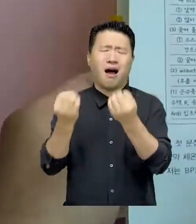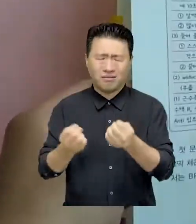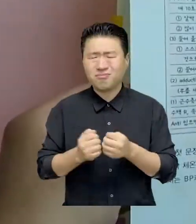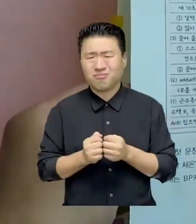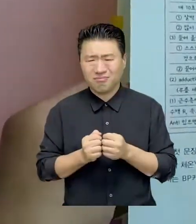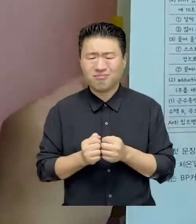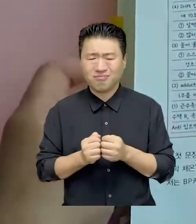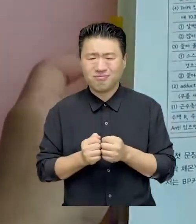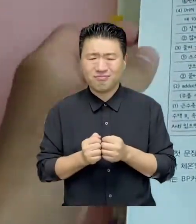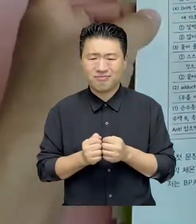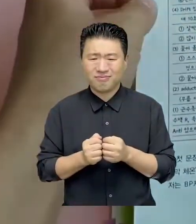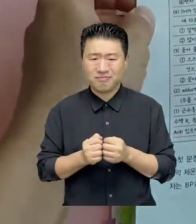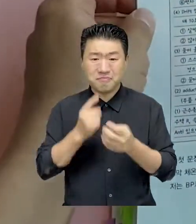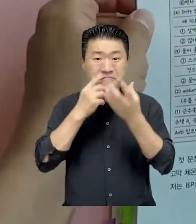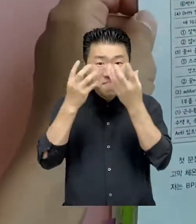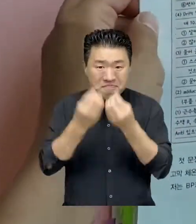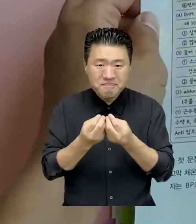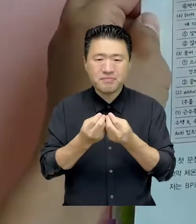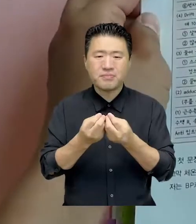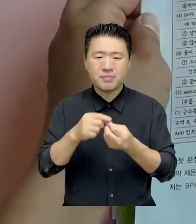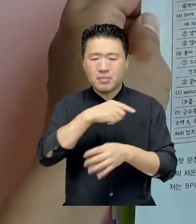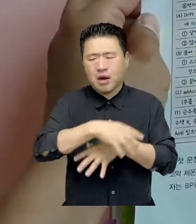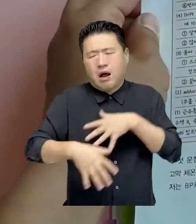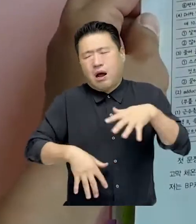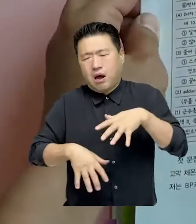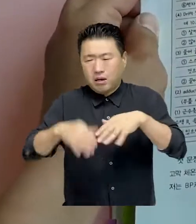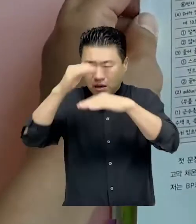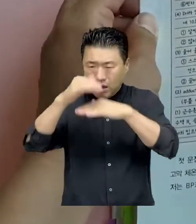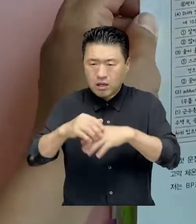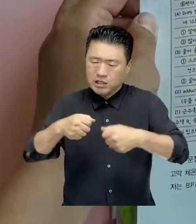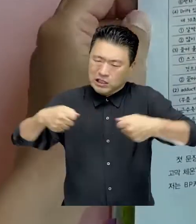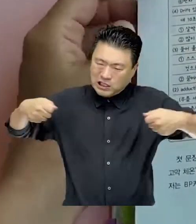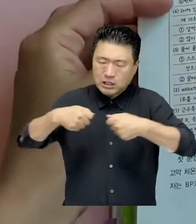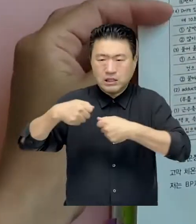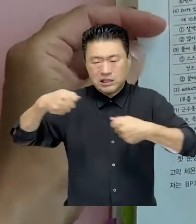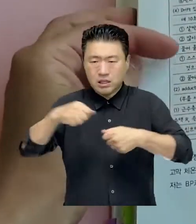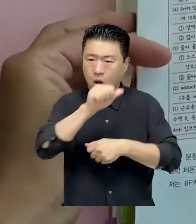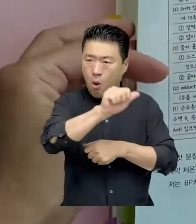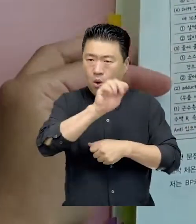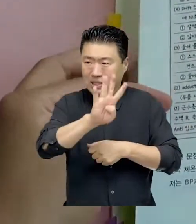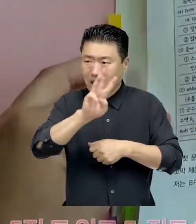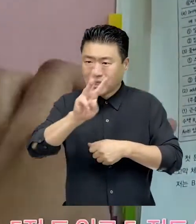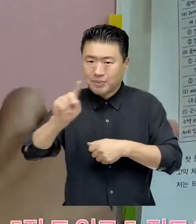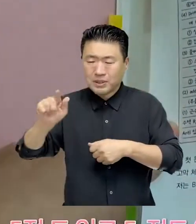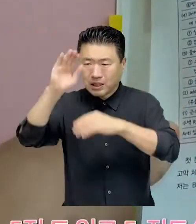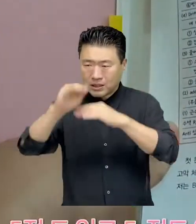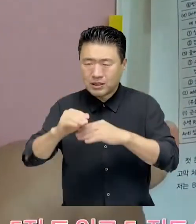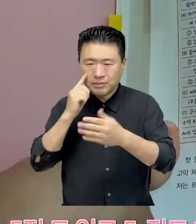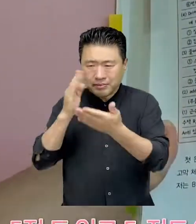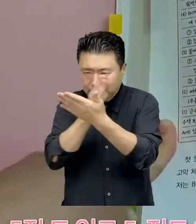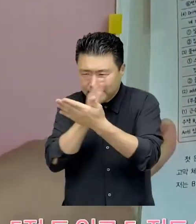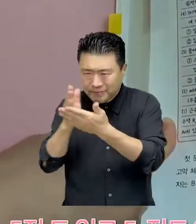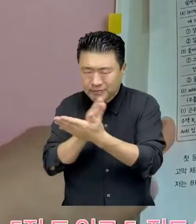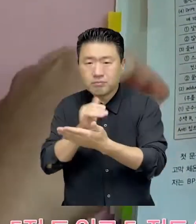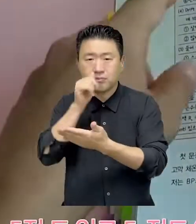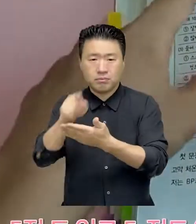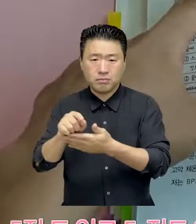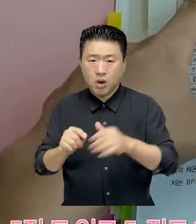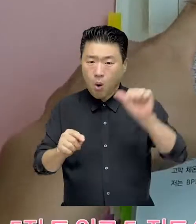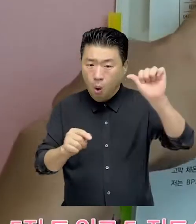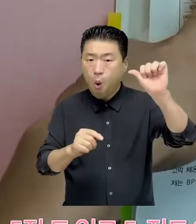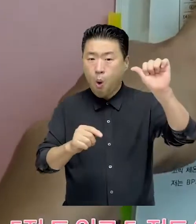복잡한 부분이 많이 있었어요. 예를 들면 사지 근력을 체크할 때도 5, 4, 3, 2, 1점으로 나눌 수가